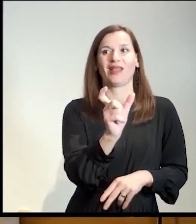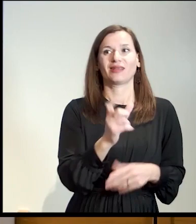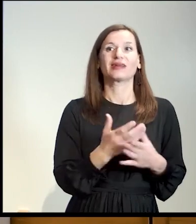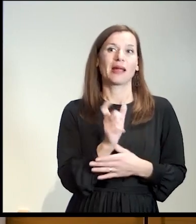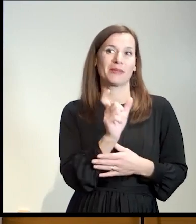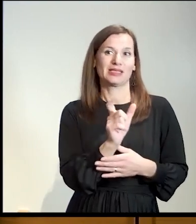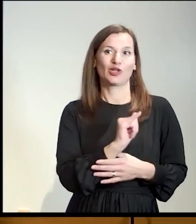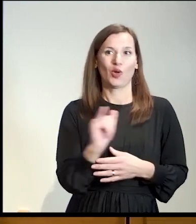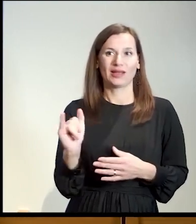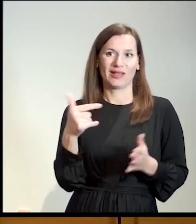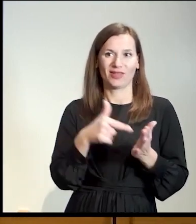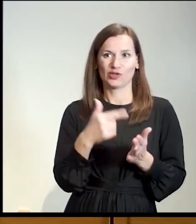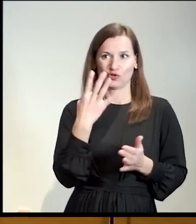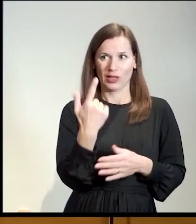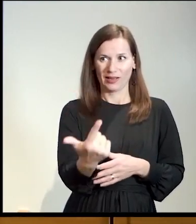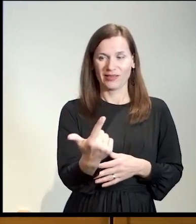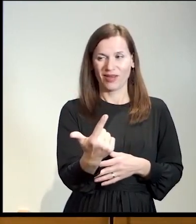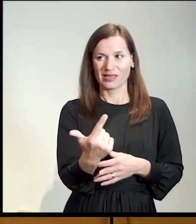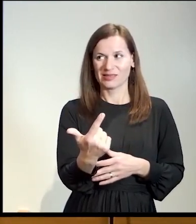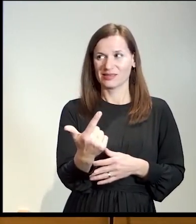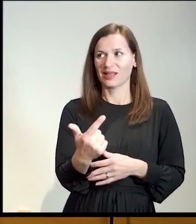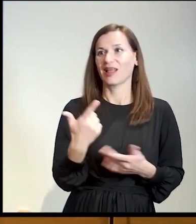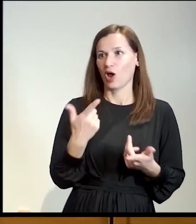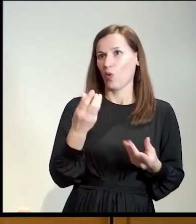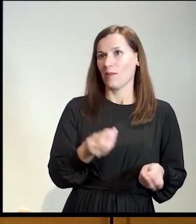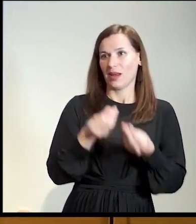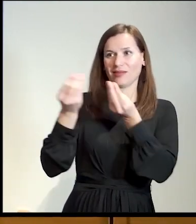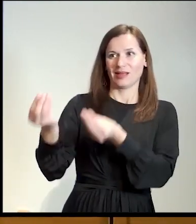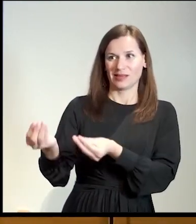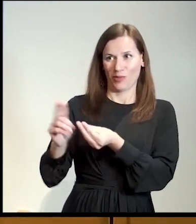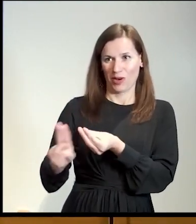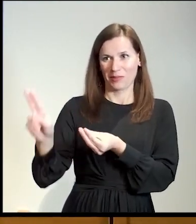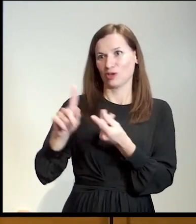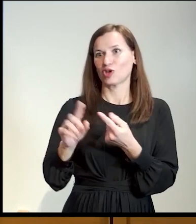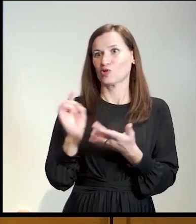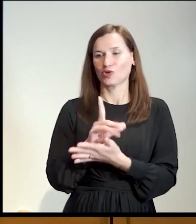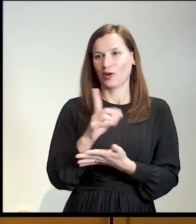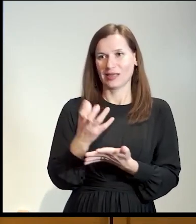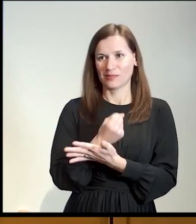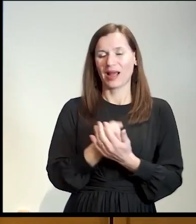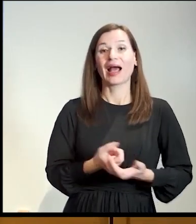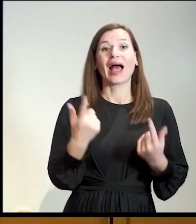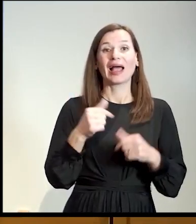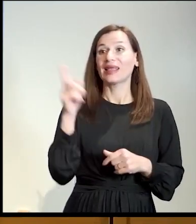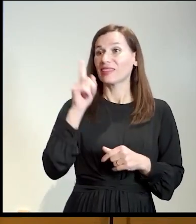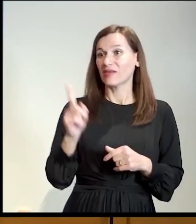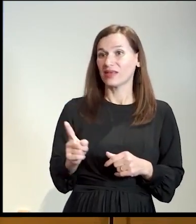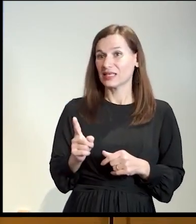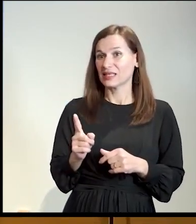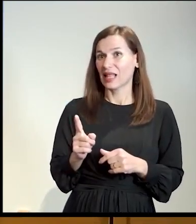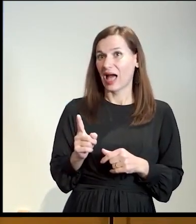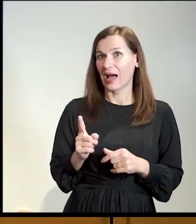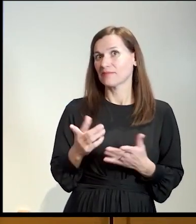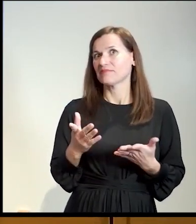leta 2024, tako da jo lahko kar prenesemo naprej, če slučajno ne zmaga. Je to nevihtna celica, ki smo jo